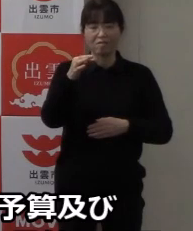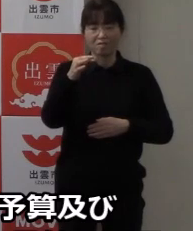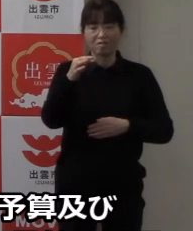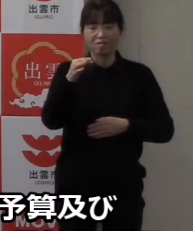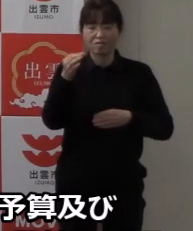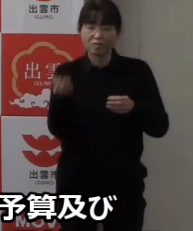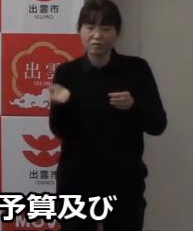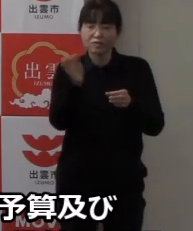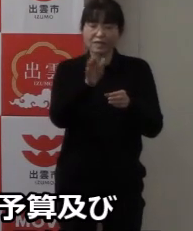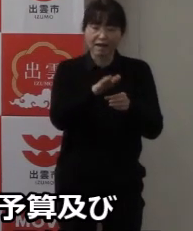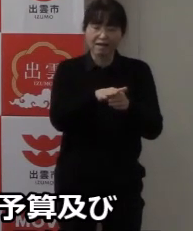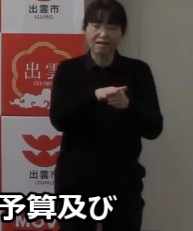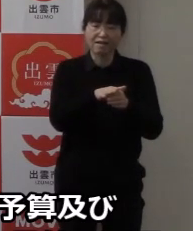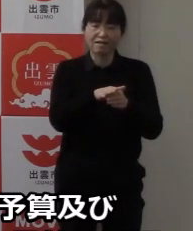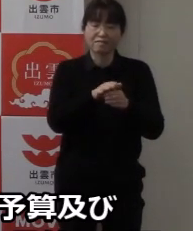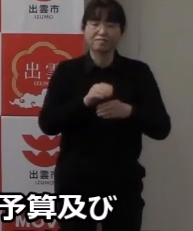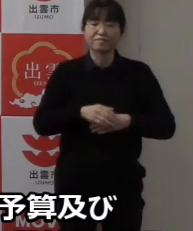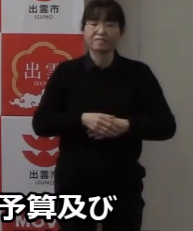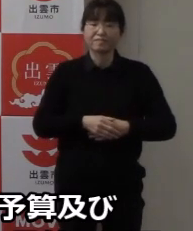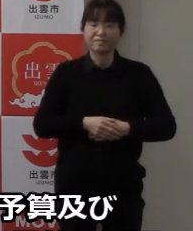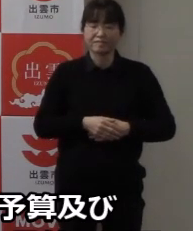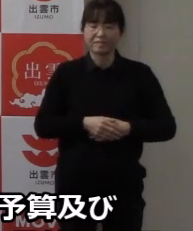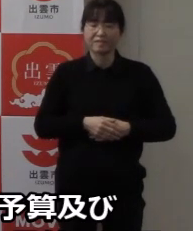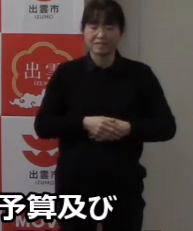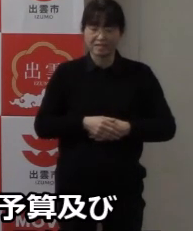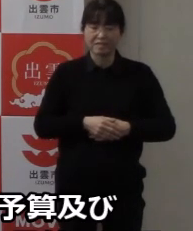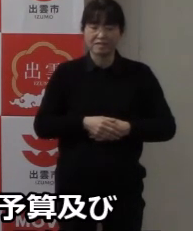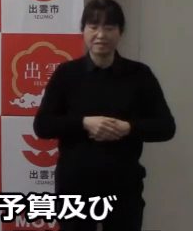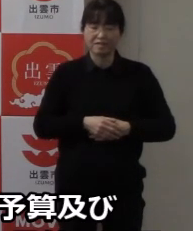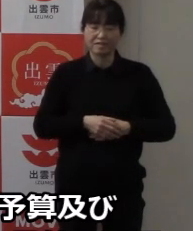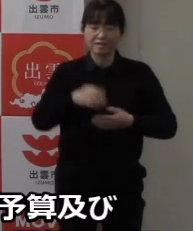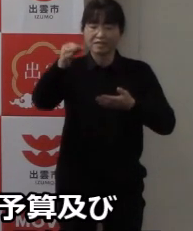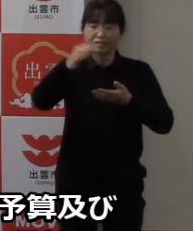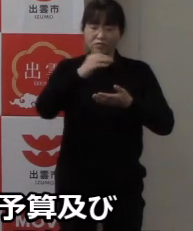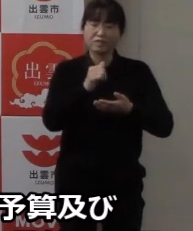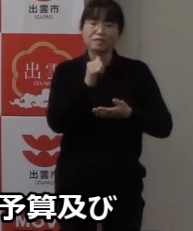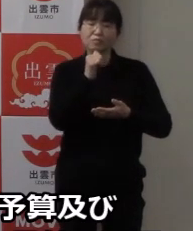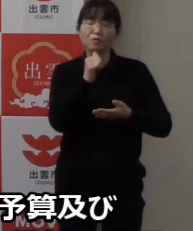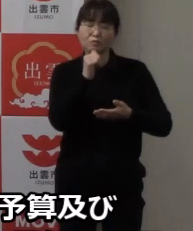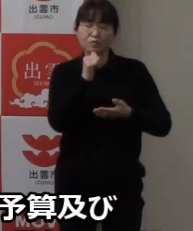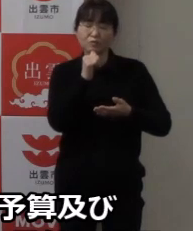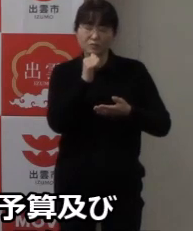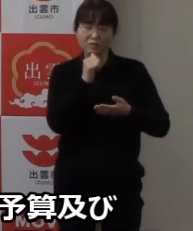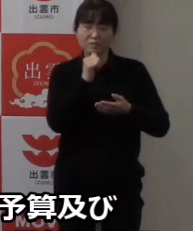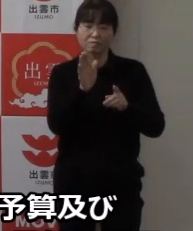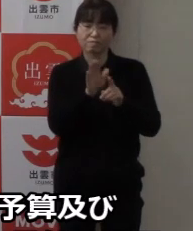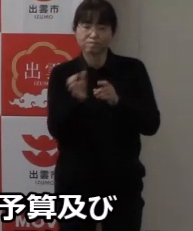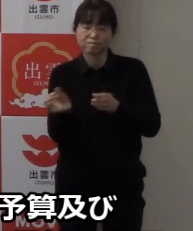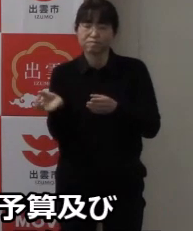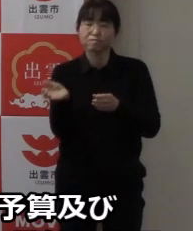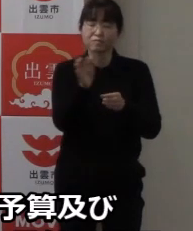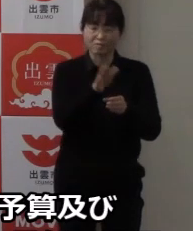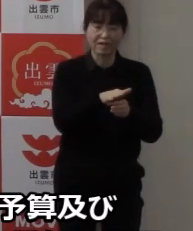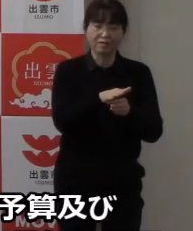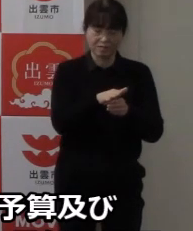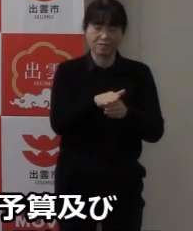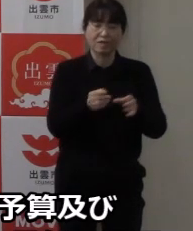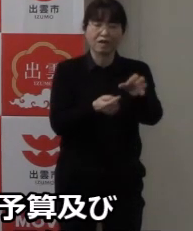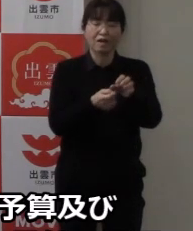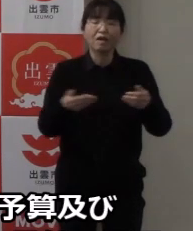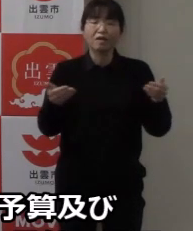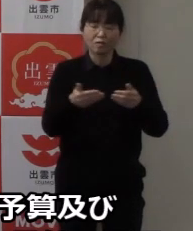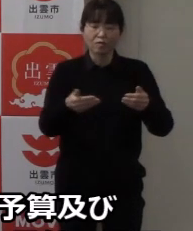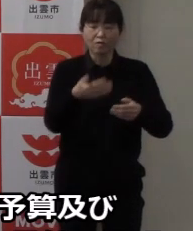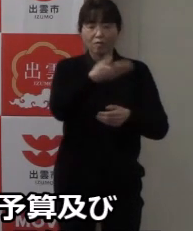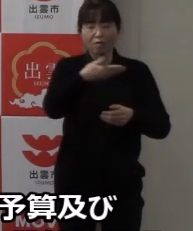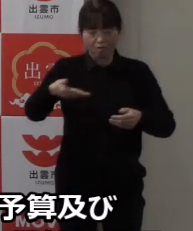の追加を行うものであります。収支不足に対するものであります。それと農業用水利施設管理者の支援を行